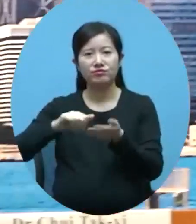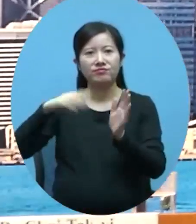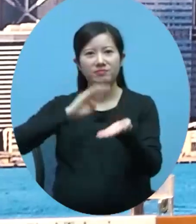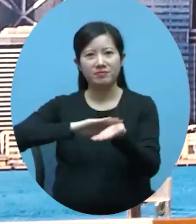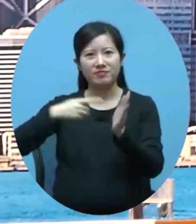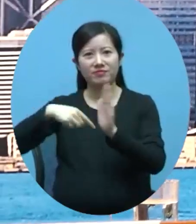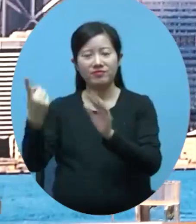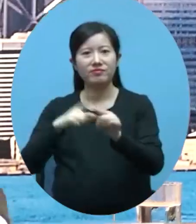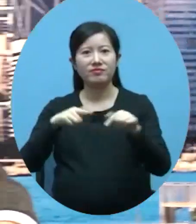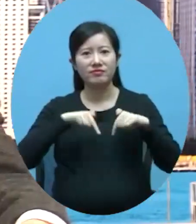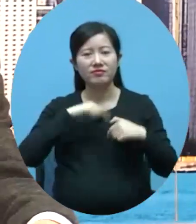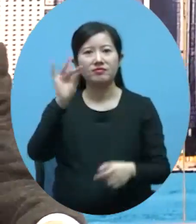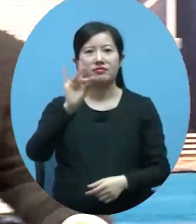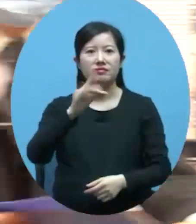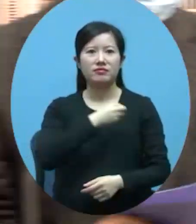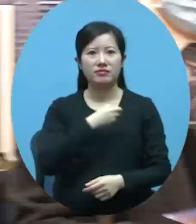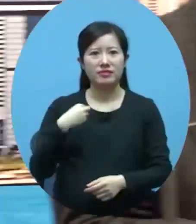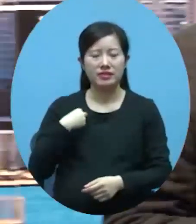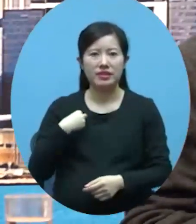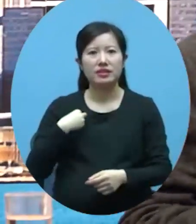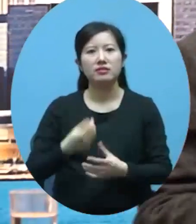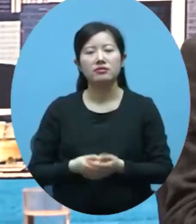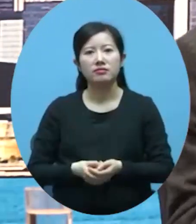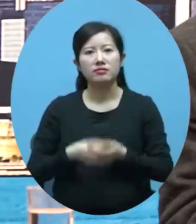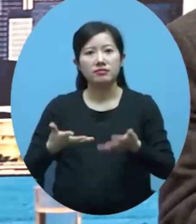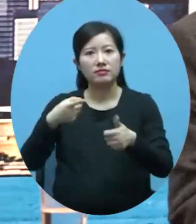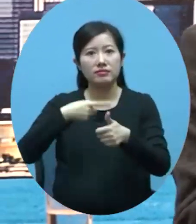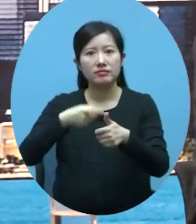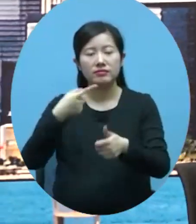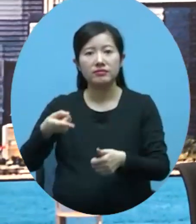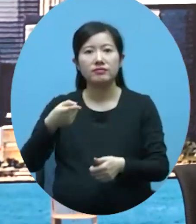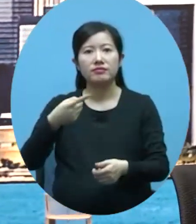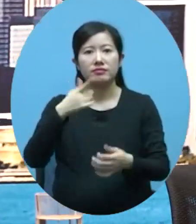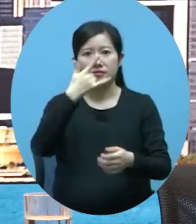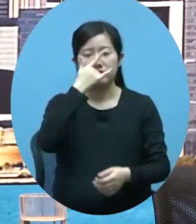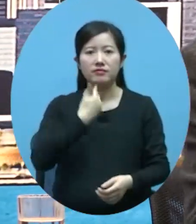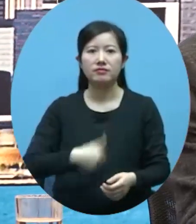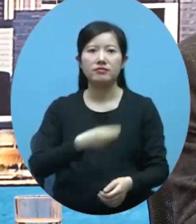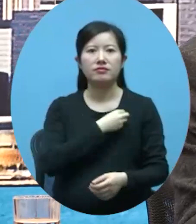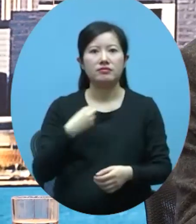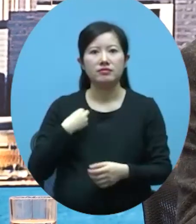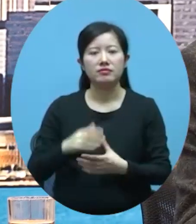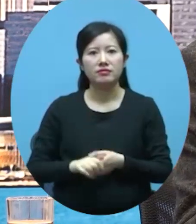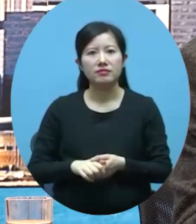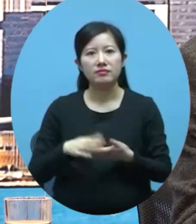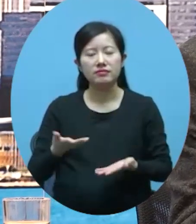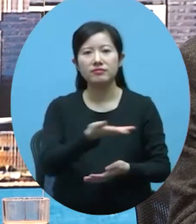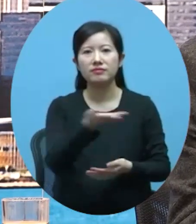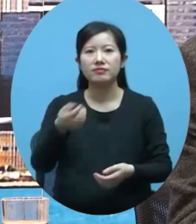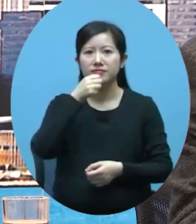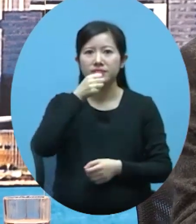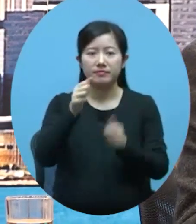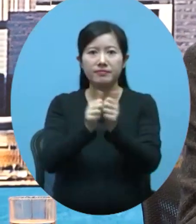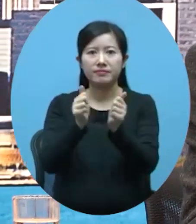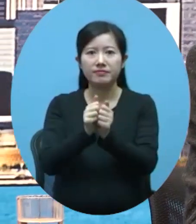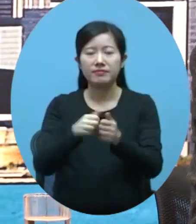主任张竹坤医生首先请卓医生好 各位传媒朋友根